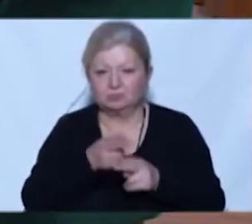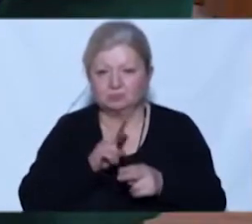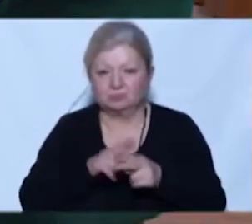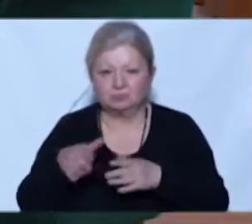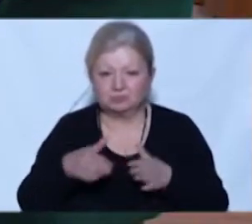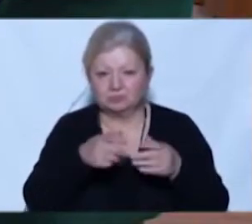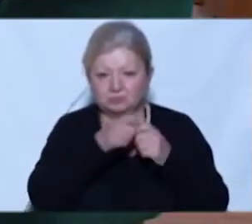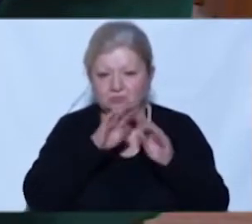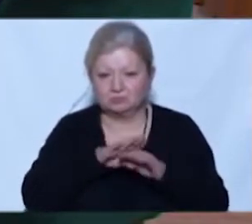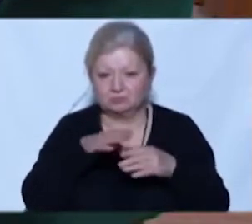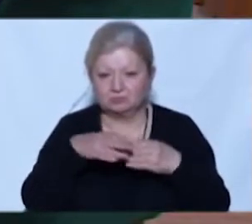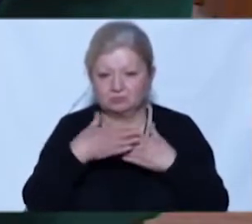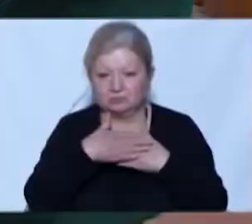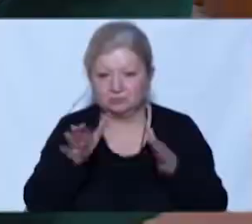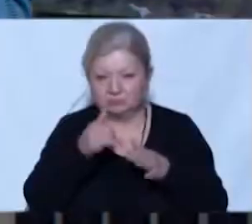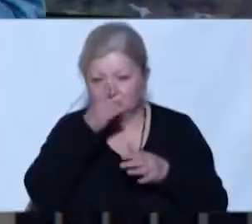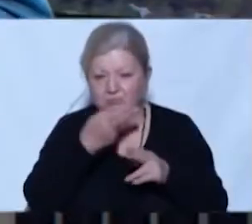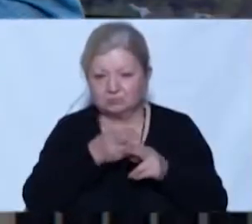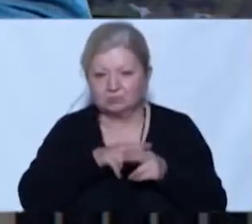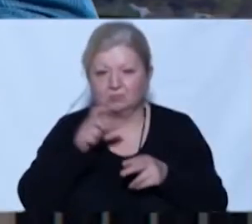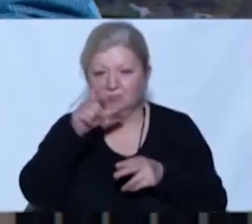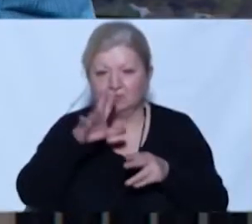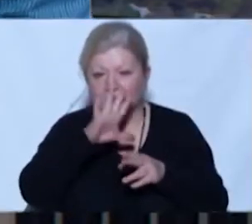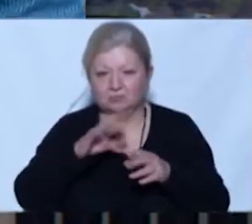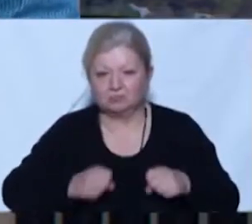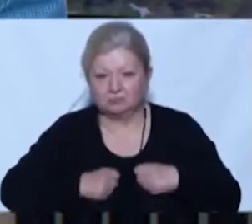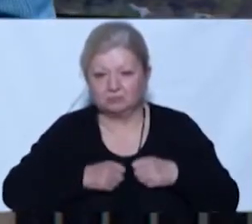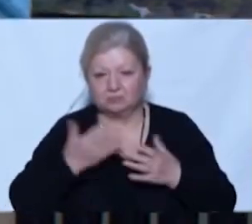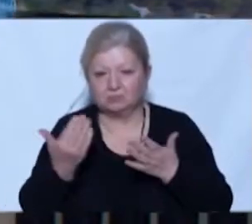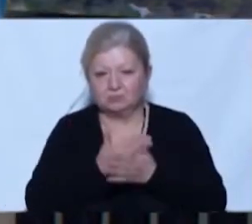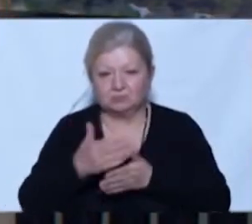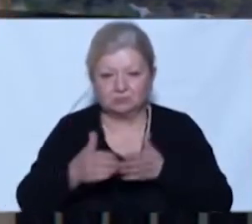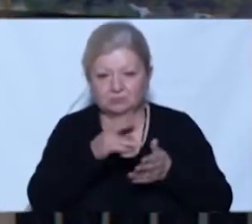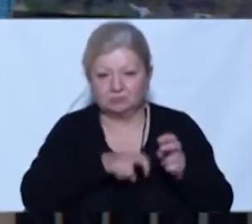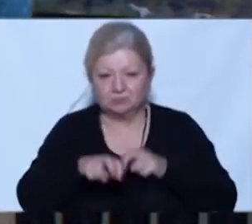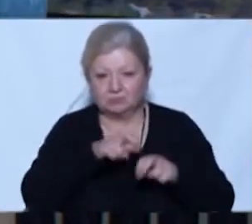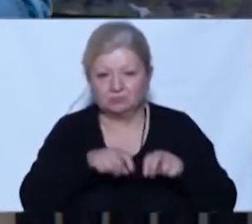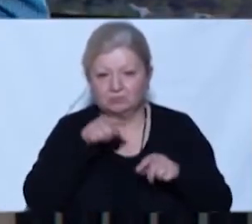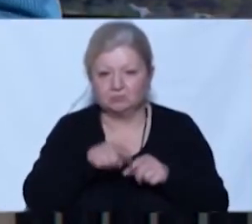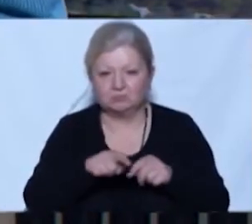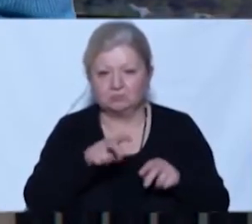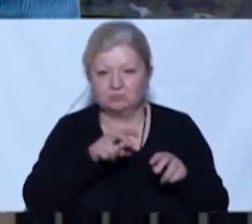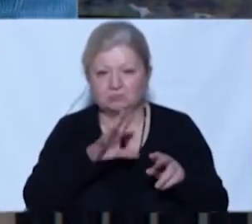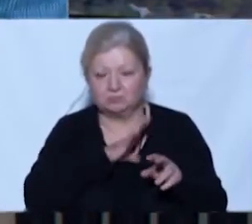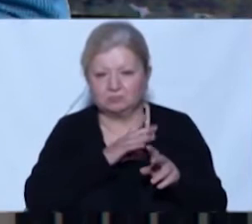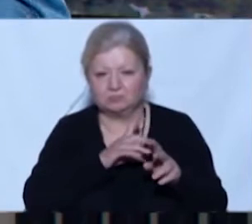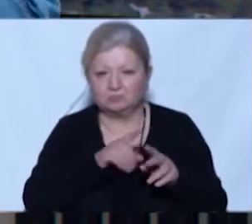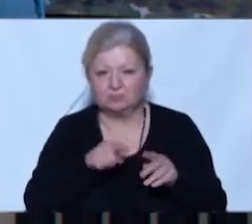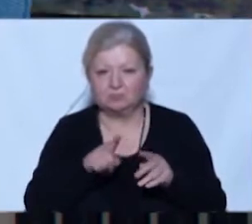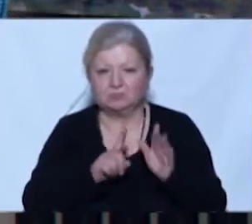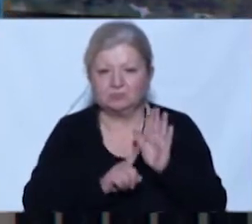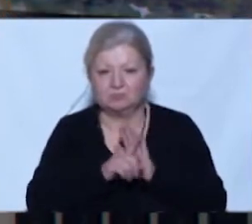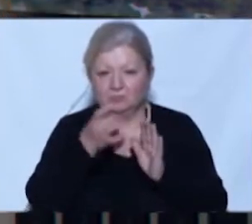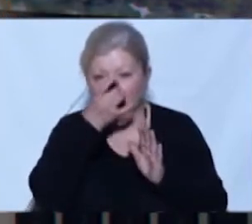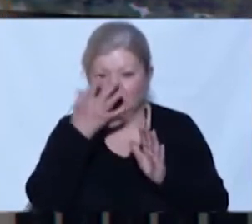ევროპა იძულებული გახდა ახალი გზების ძიება დაიწყო. Ამ ახალი გზების ძიებაში მათ პირველად დაიწყეს